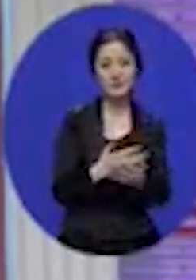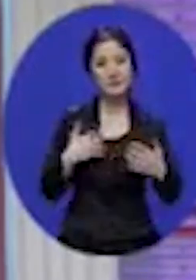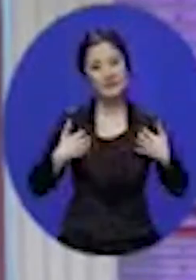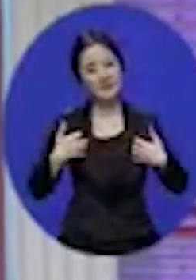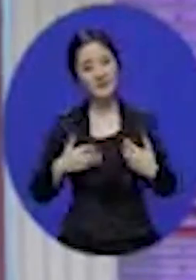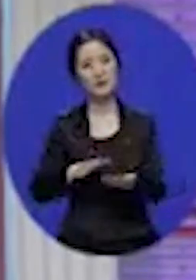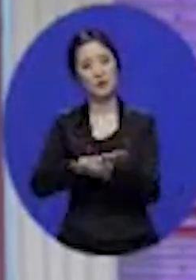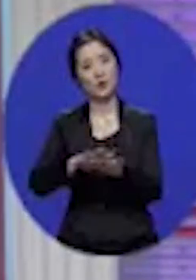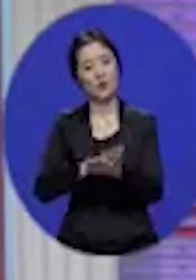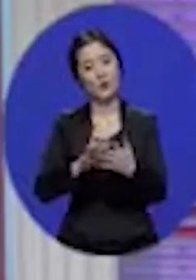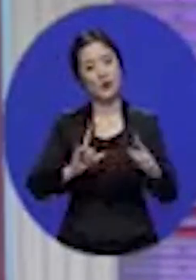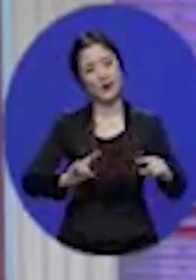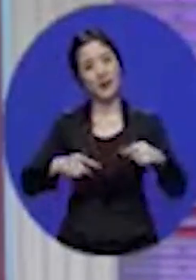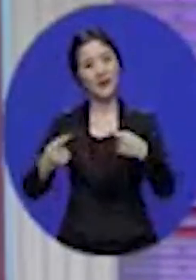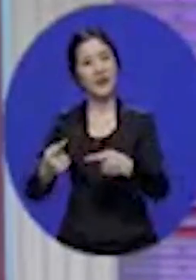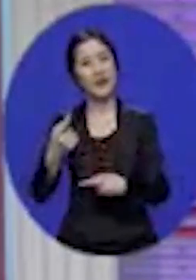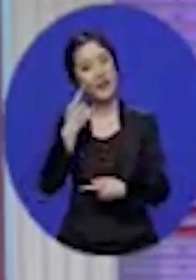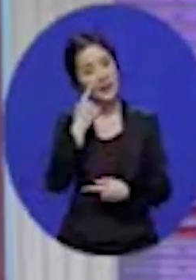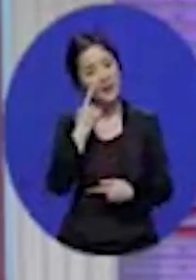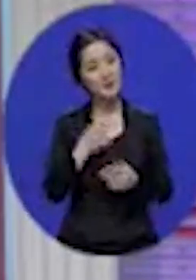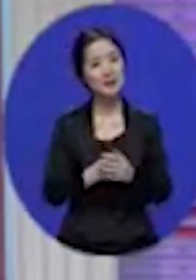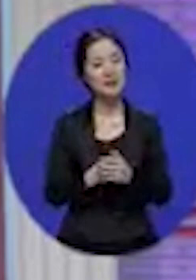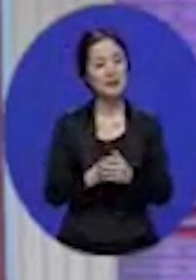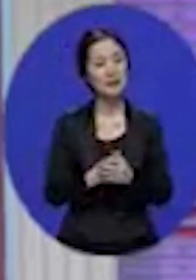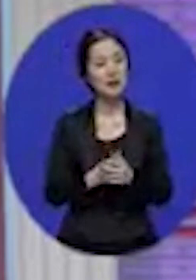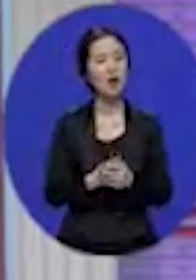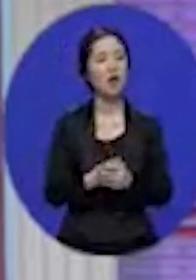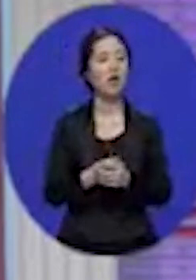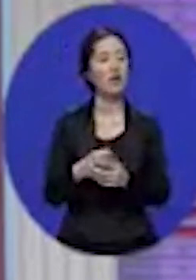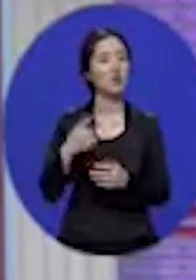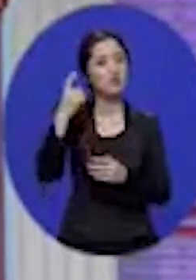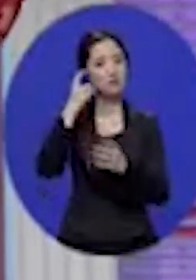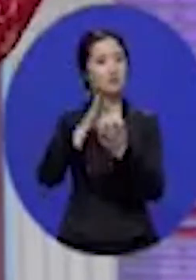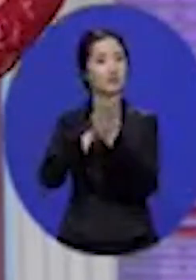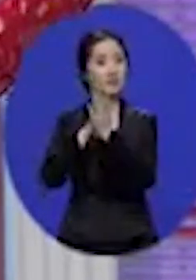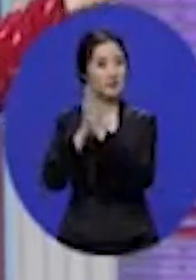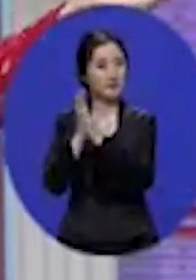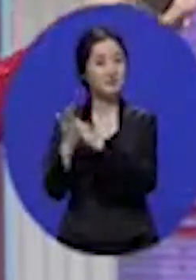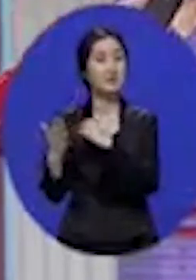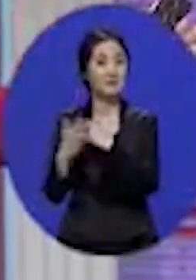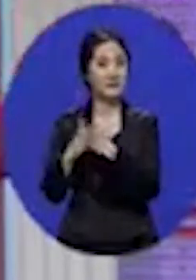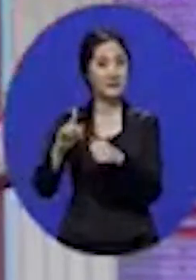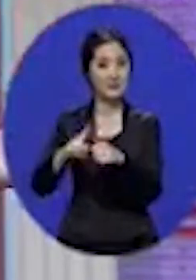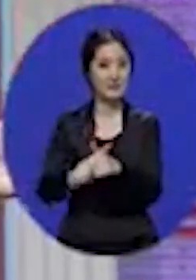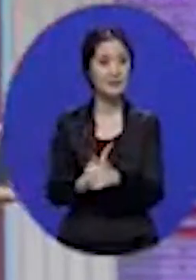침범을 하니까 우리도 한번 연예인처럼 예능 프로그램을 해보자. 그래서 잘 나가는